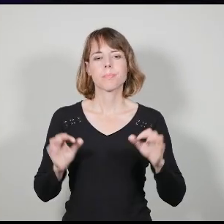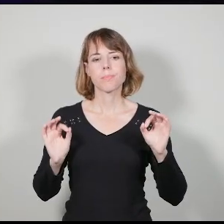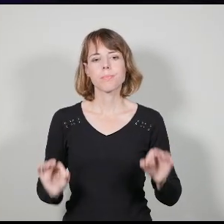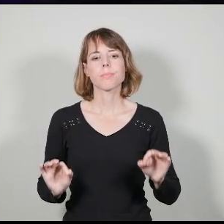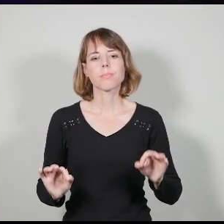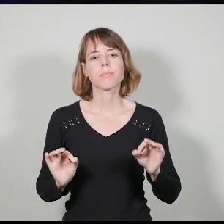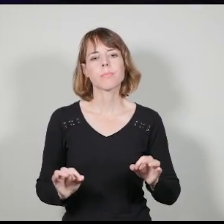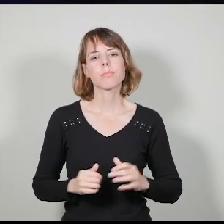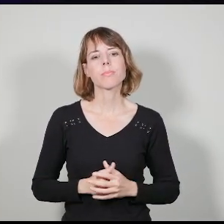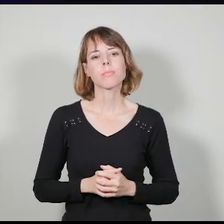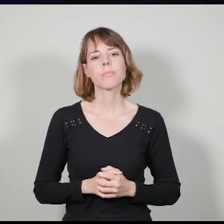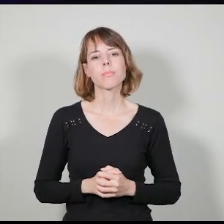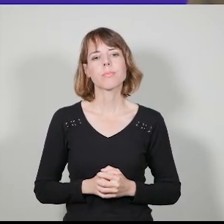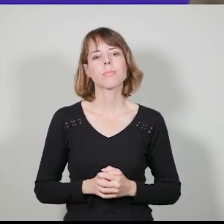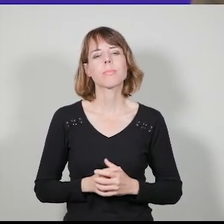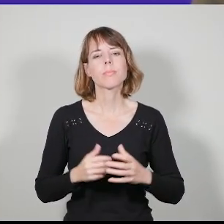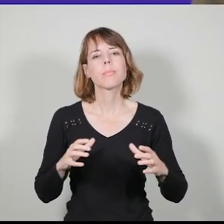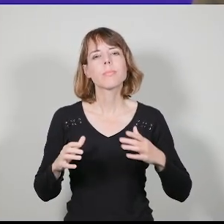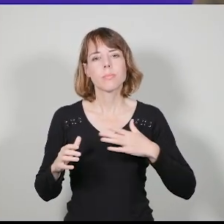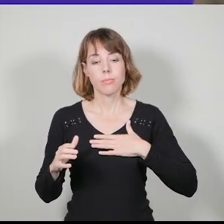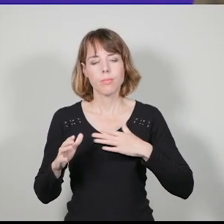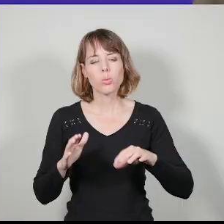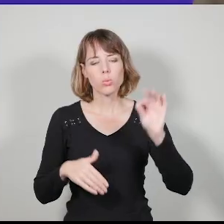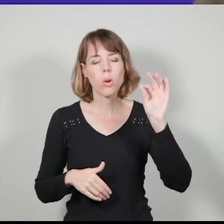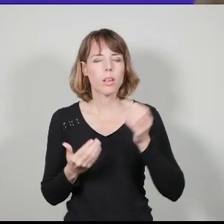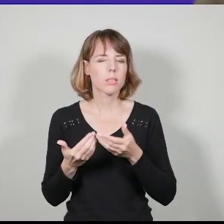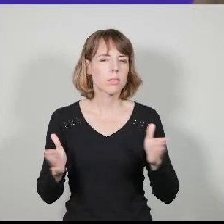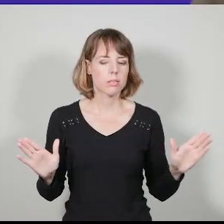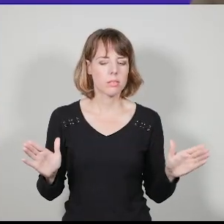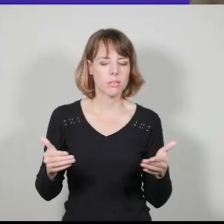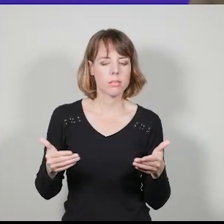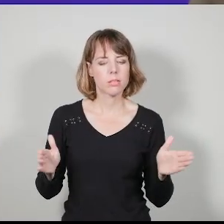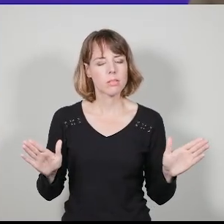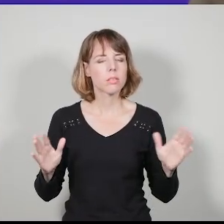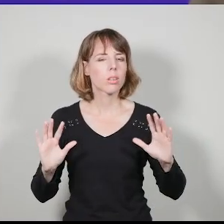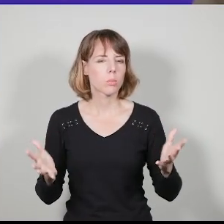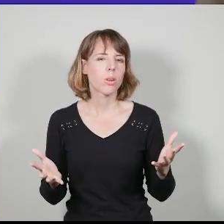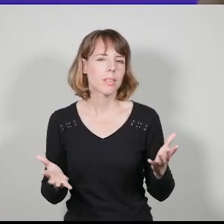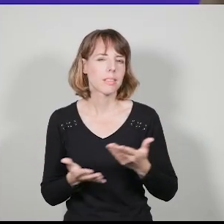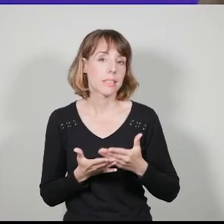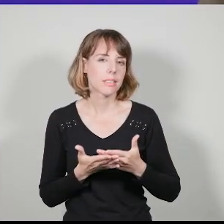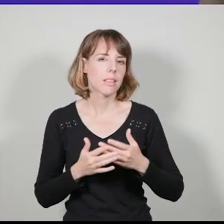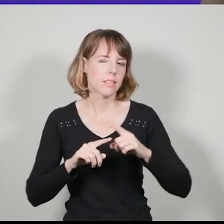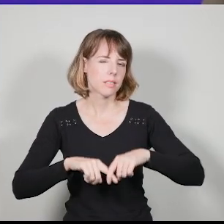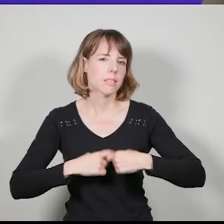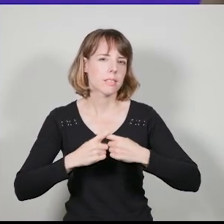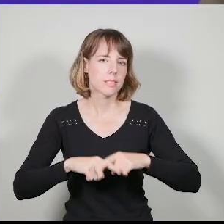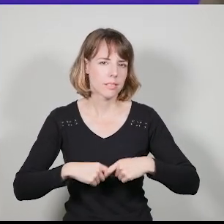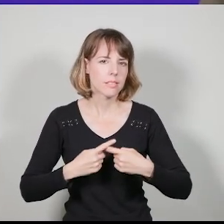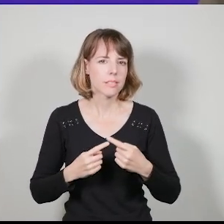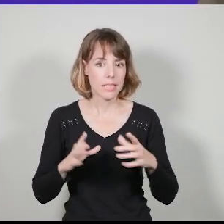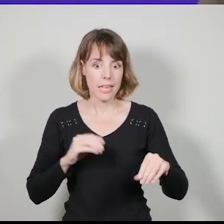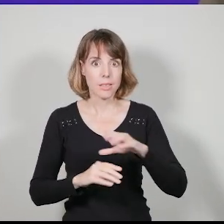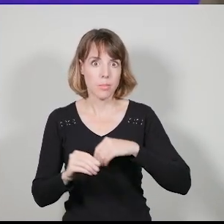à l'idée que quel est l'espace de choix qui est possible pour les parents. Et cet espace de choix, en fait, on se rend compte qu'il est